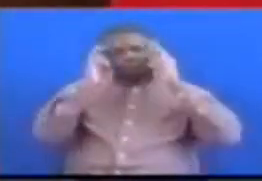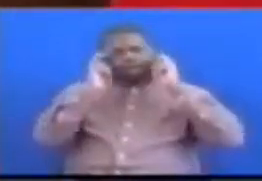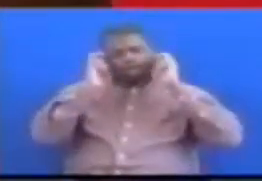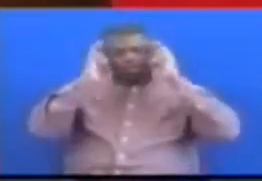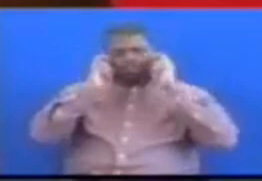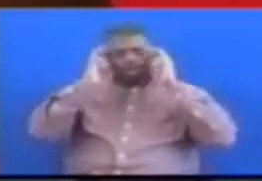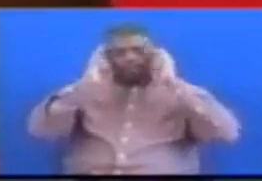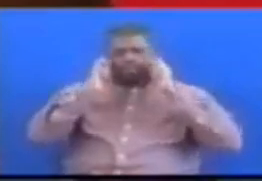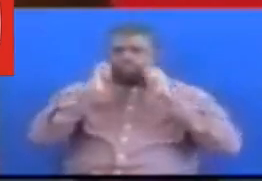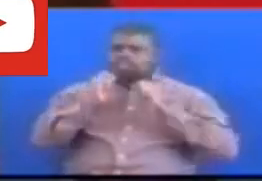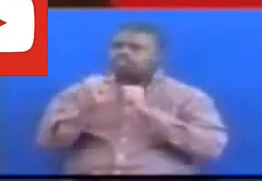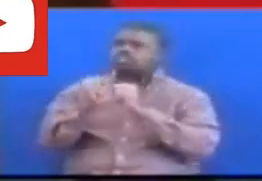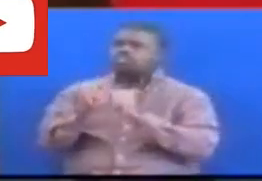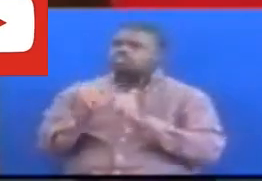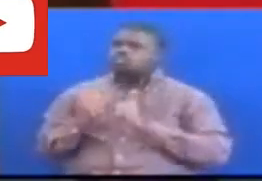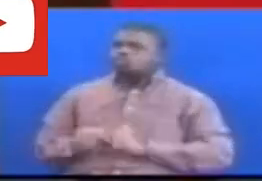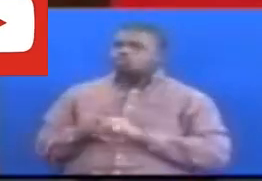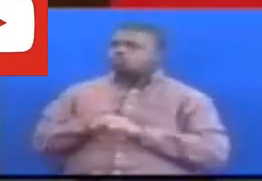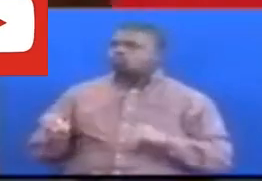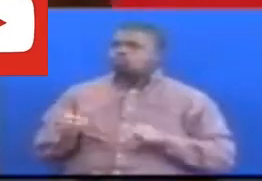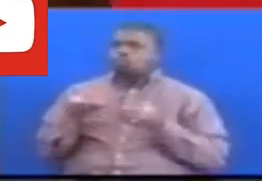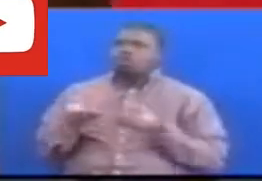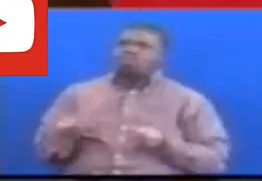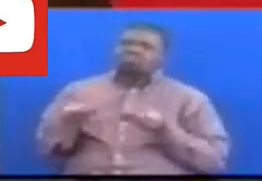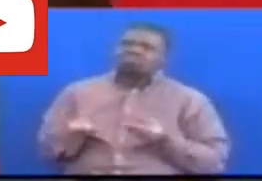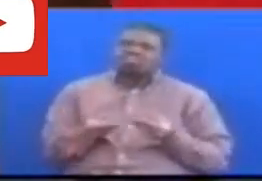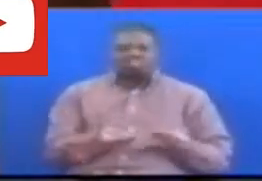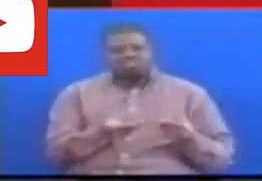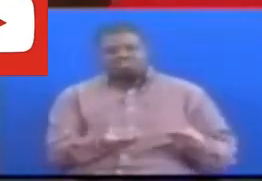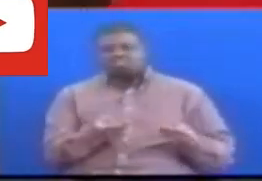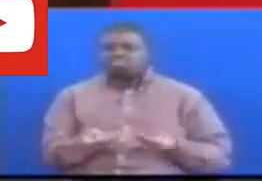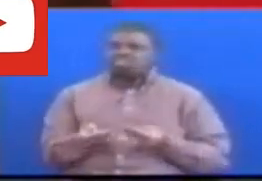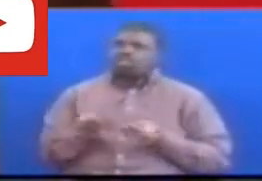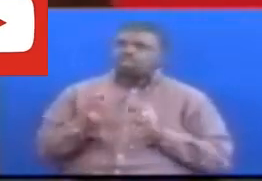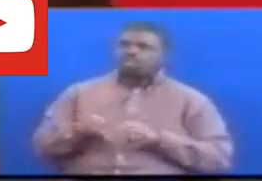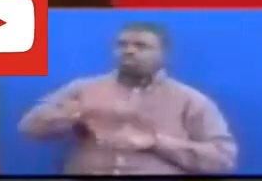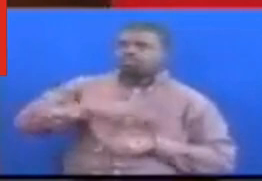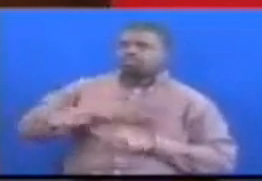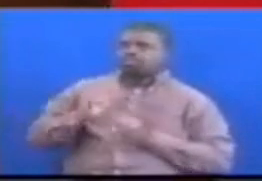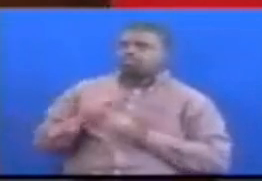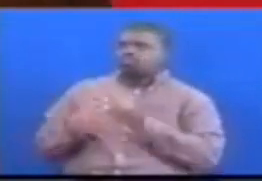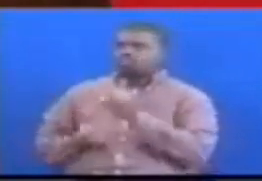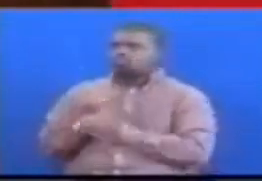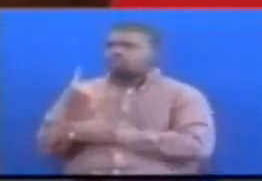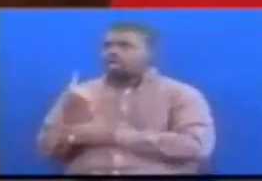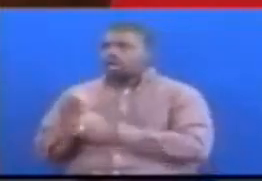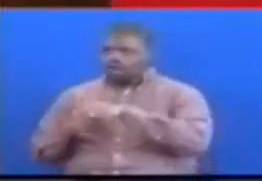uzito mkubwa, badala ya kwenda kwenye uzito mwepesi kama sisi tunavyofanya mambo yanapotokea. Kwa